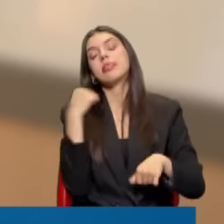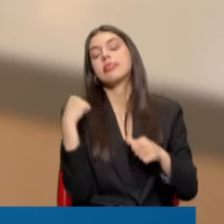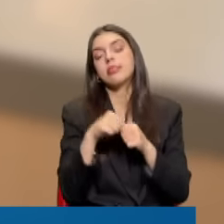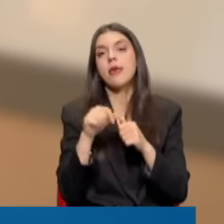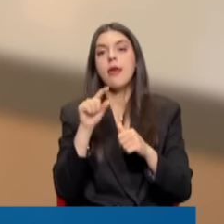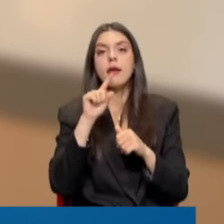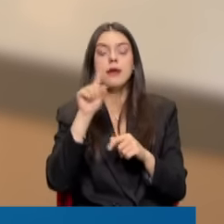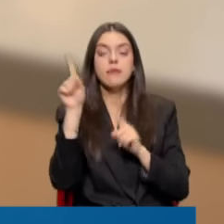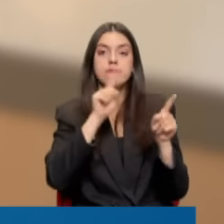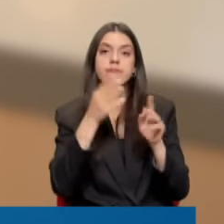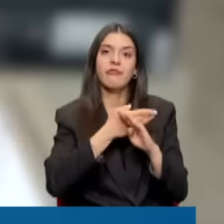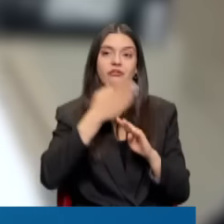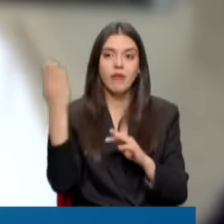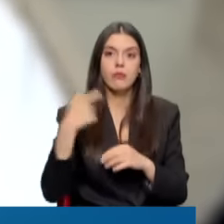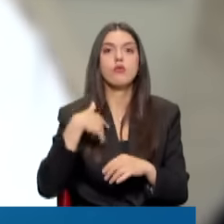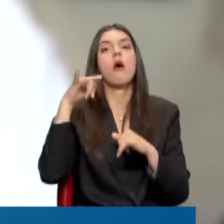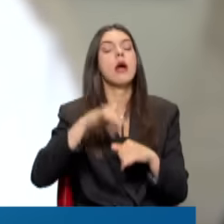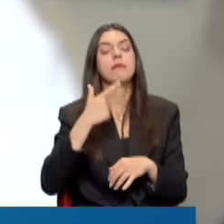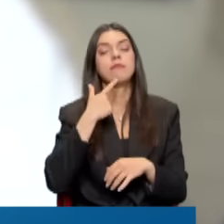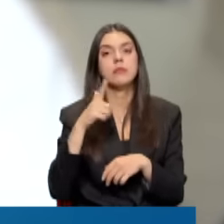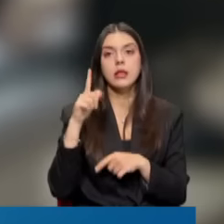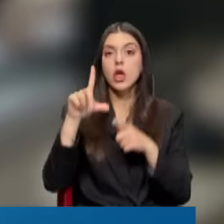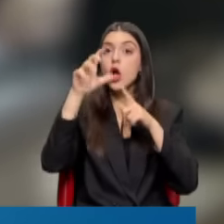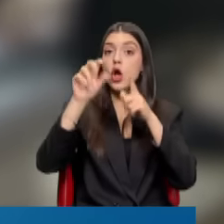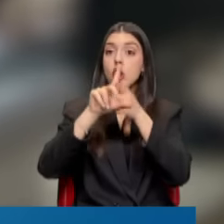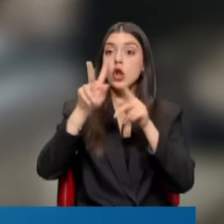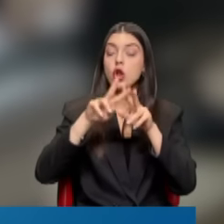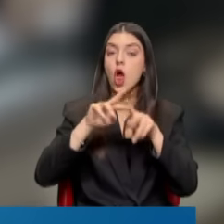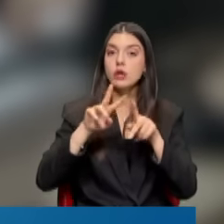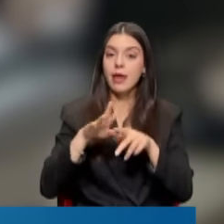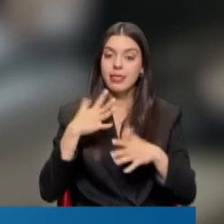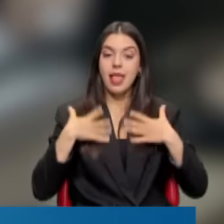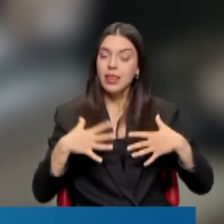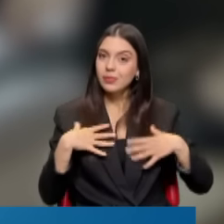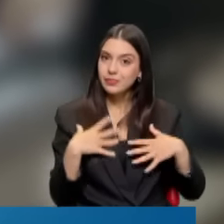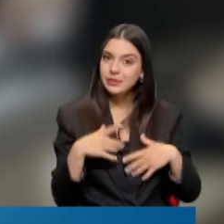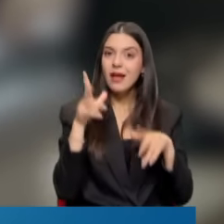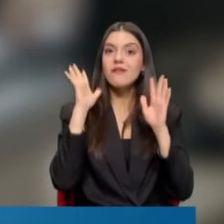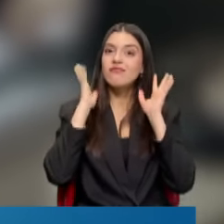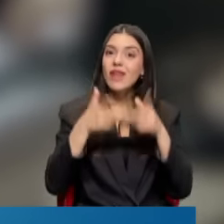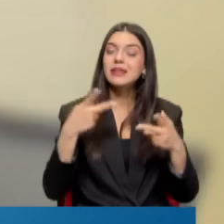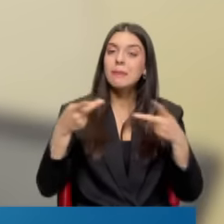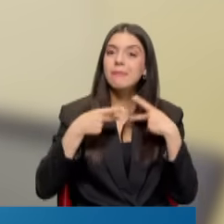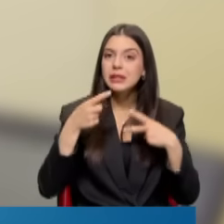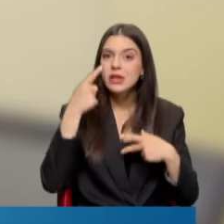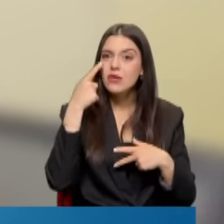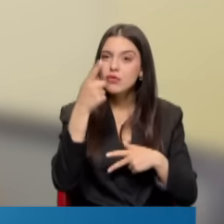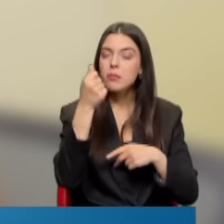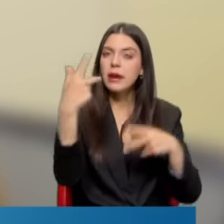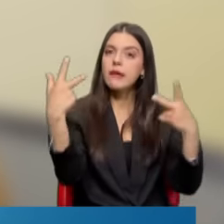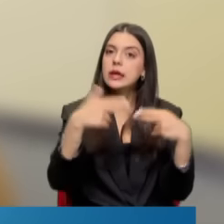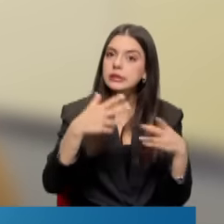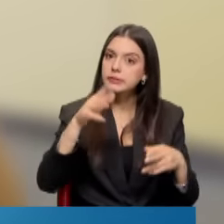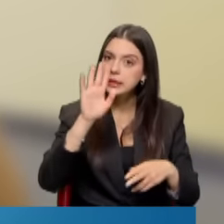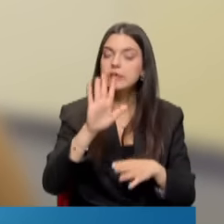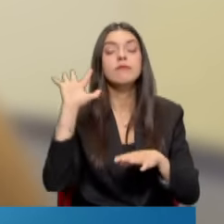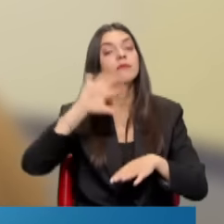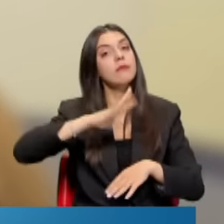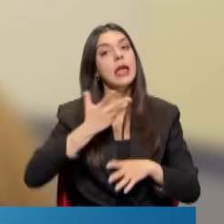toplu sözleşmede yer alan lojman kullanımı koruyucu giysi temini ve fazla mesai ücretlerinin kısıtlanması ya da